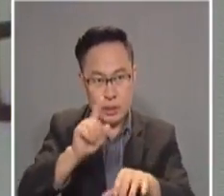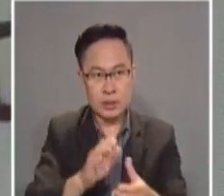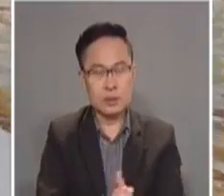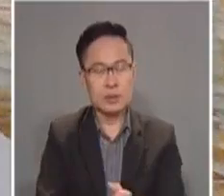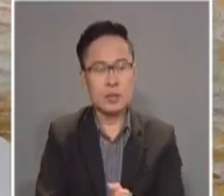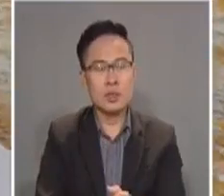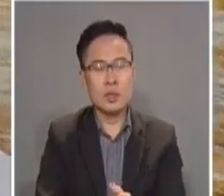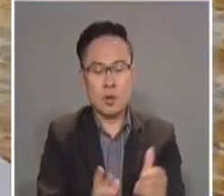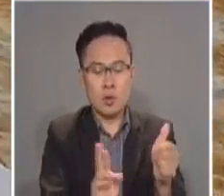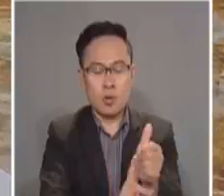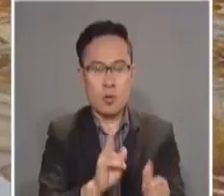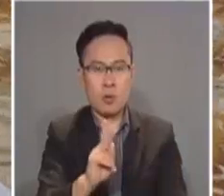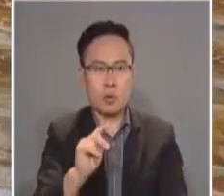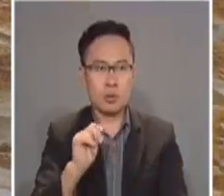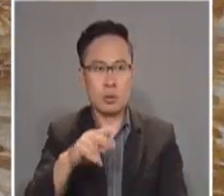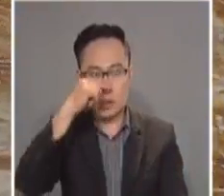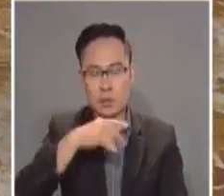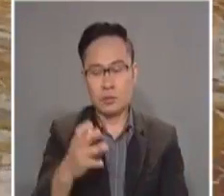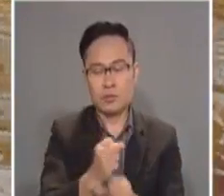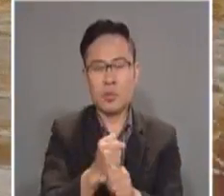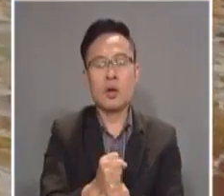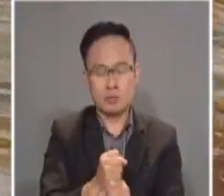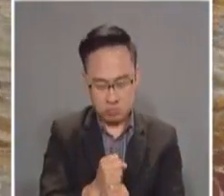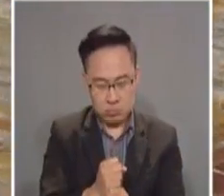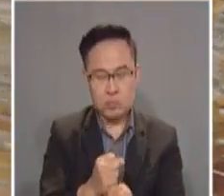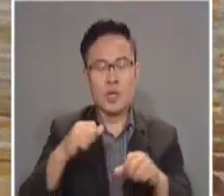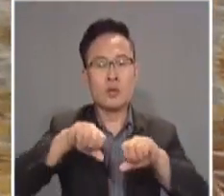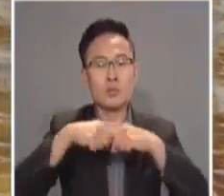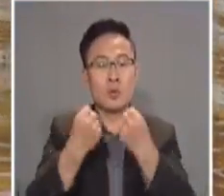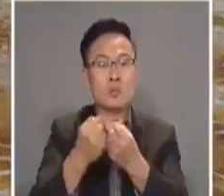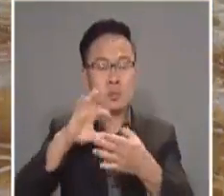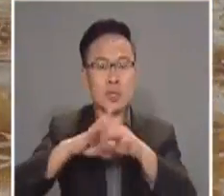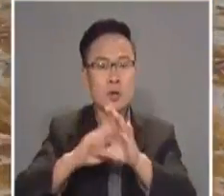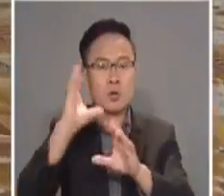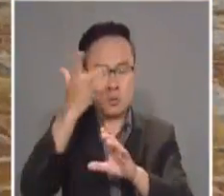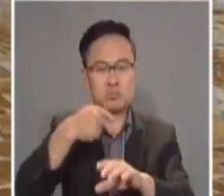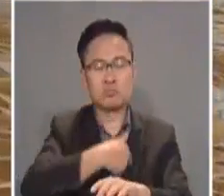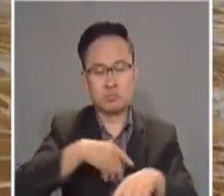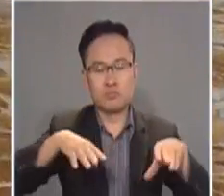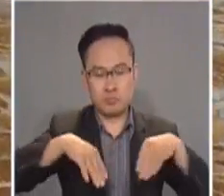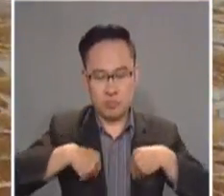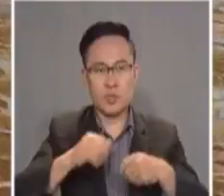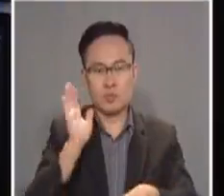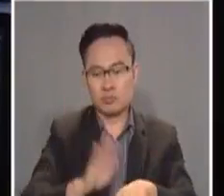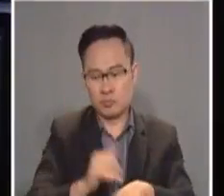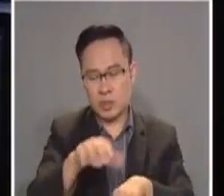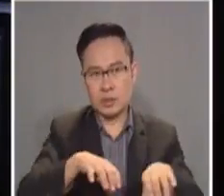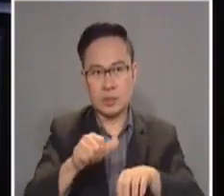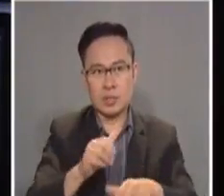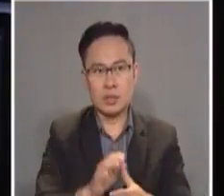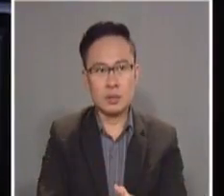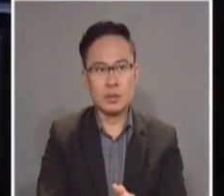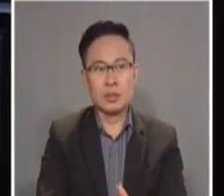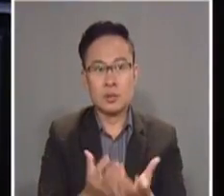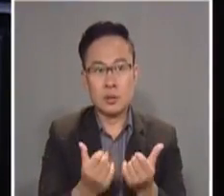ยว่านายนิสแฮทพอใจถึงภาพรวมและมั่นใจว่าไทยจะจัดการประชุมครั้งนี้ได้ดี วันนี้เนี่ยเราเรียนว่าเ